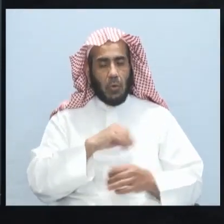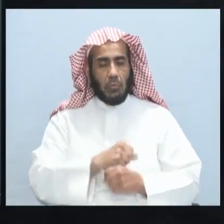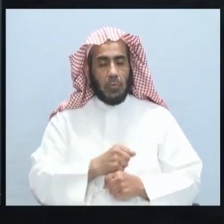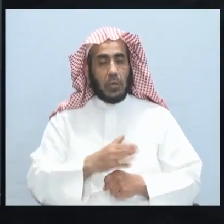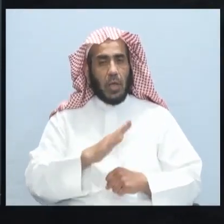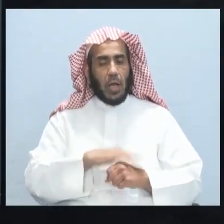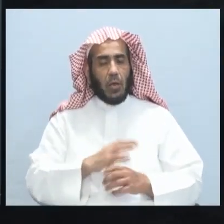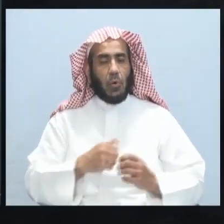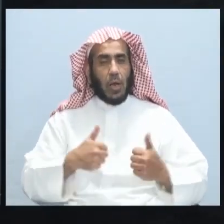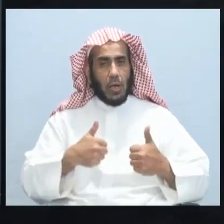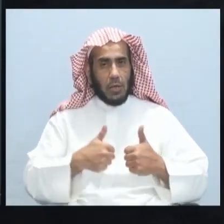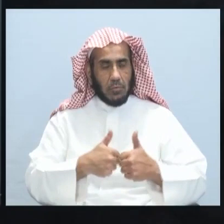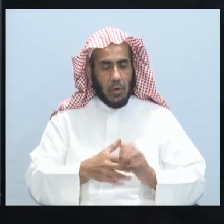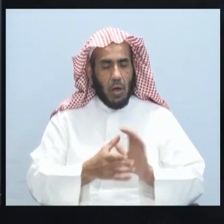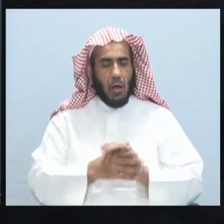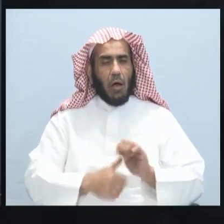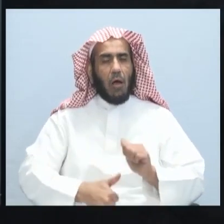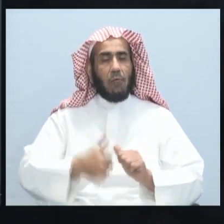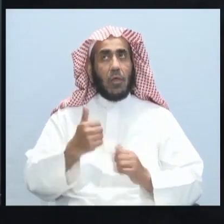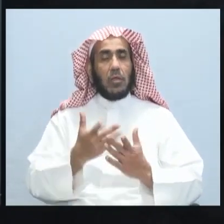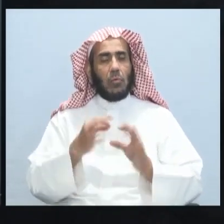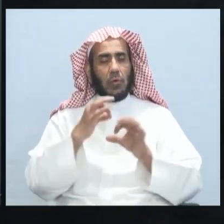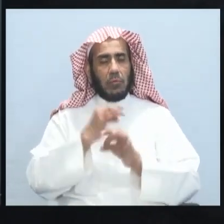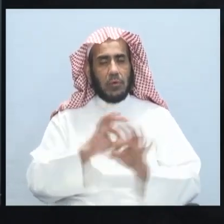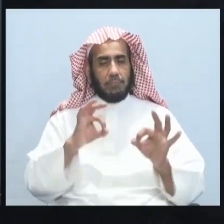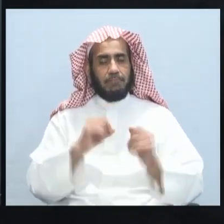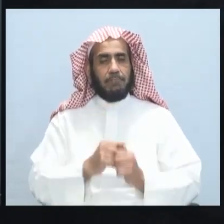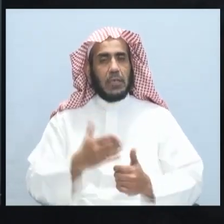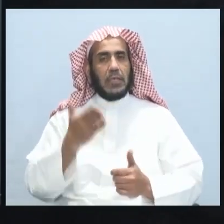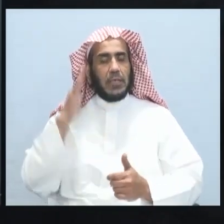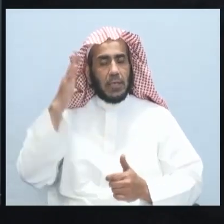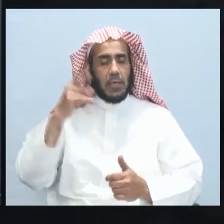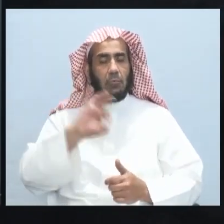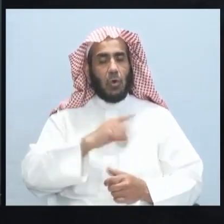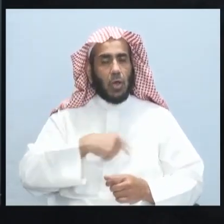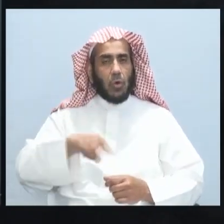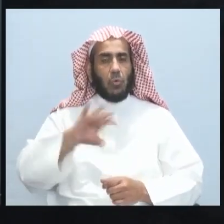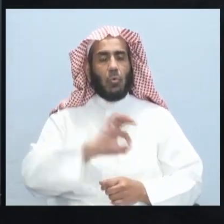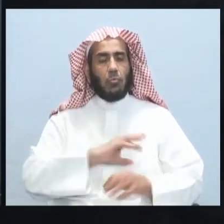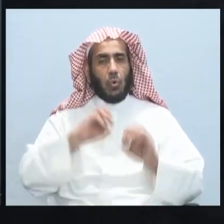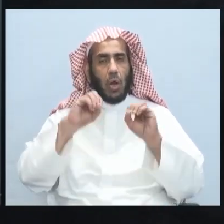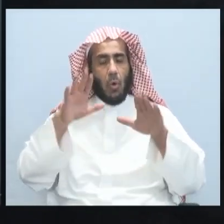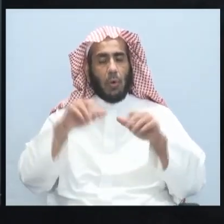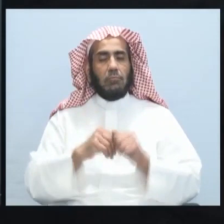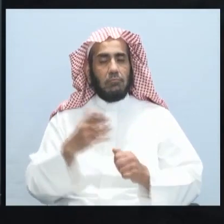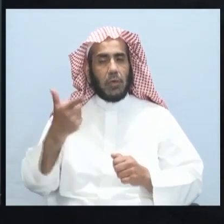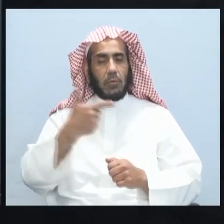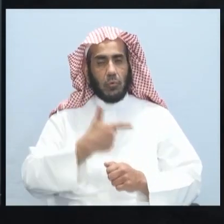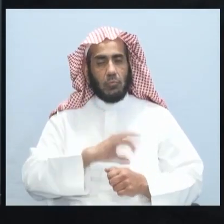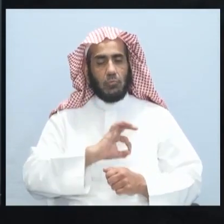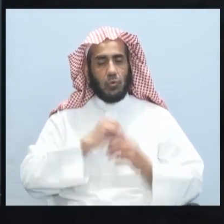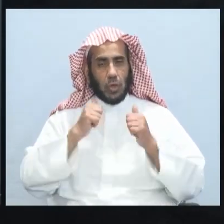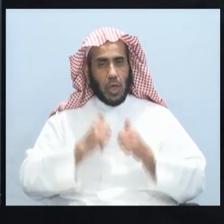عليه وعلى اله وصحبه افضل الصلاه واتم التسليم السلام عليكم ورحمه الله وبركاته مرحبا بكم